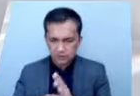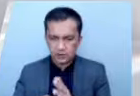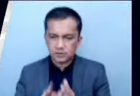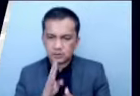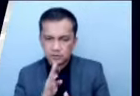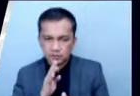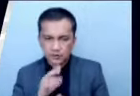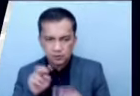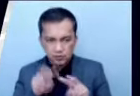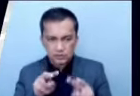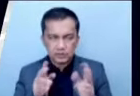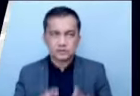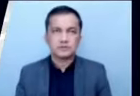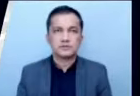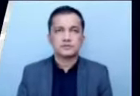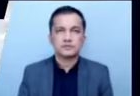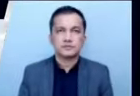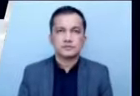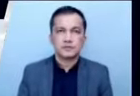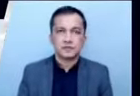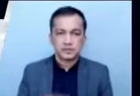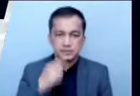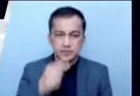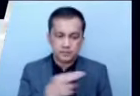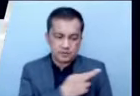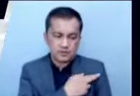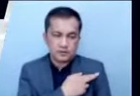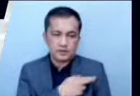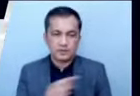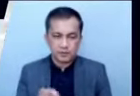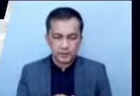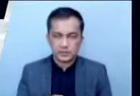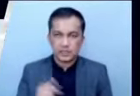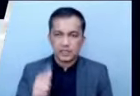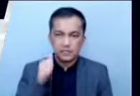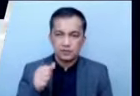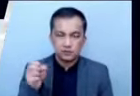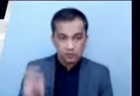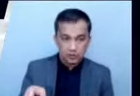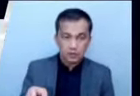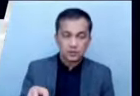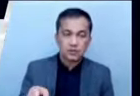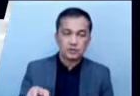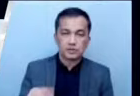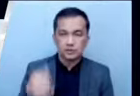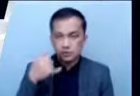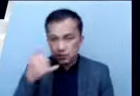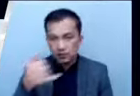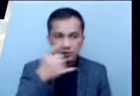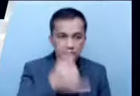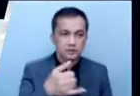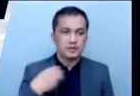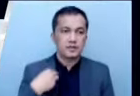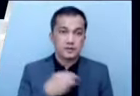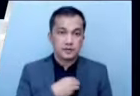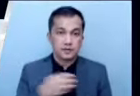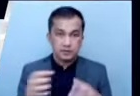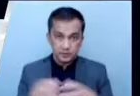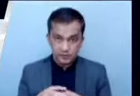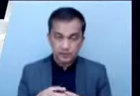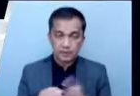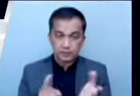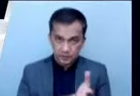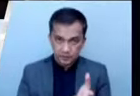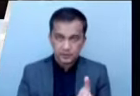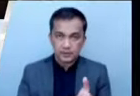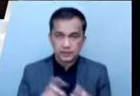pagdinig. Ayon kay Padilla na unang tumutol sa contempt order, tinatawagan niya ang iba pang miyembro ng komite para pumirma sa reversal